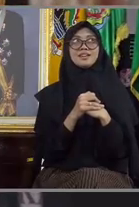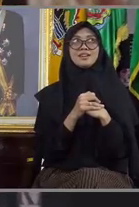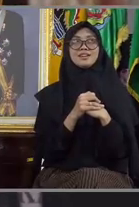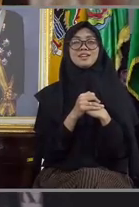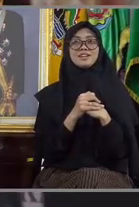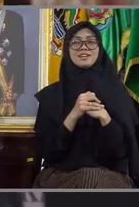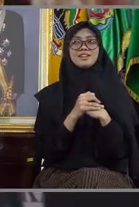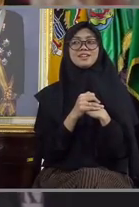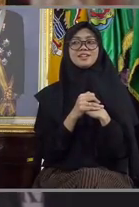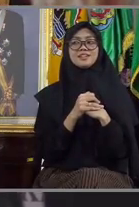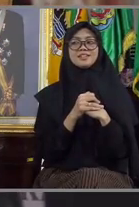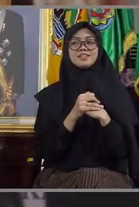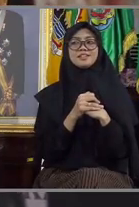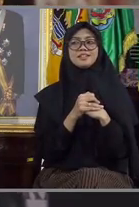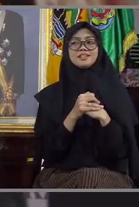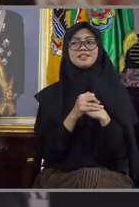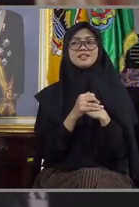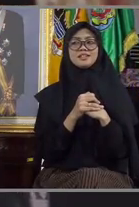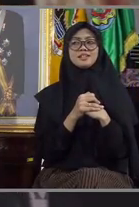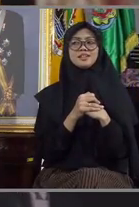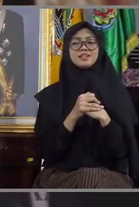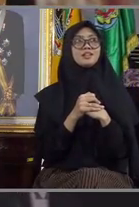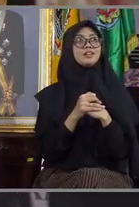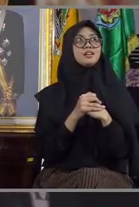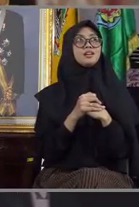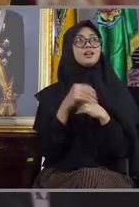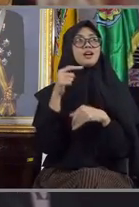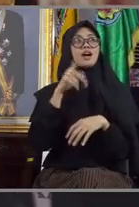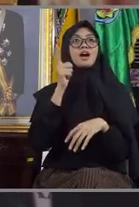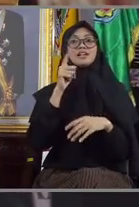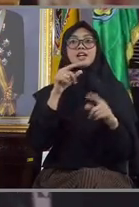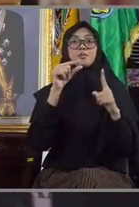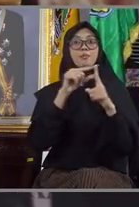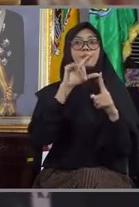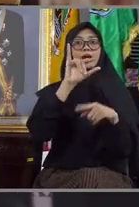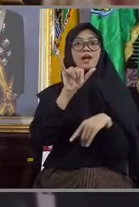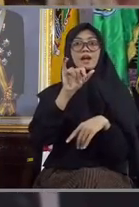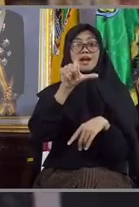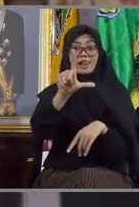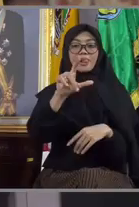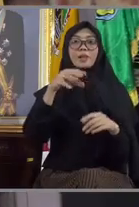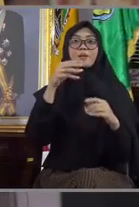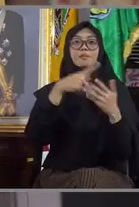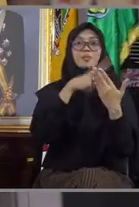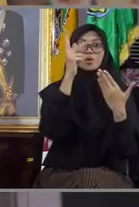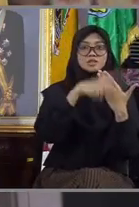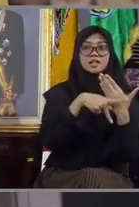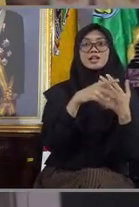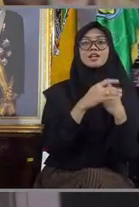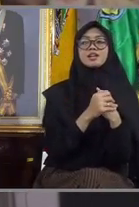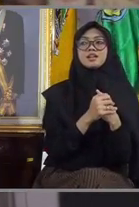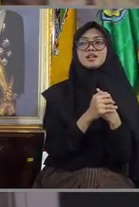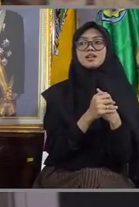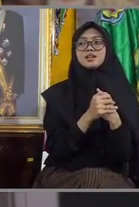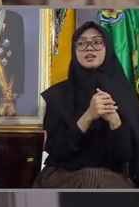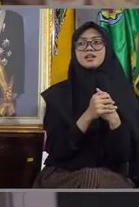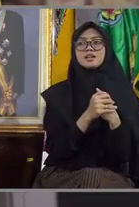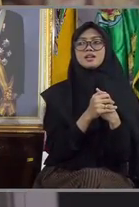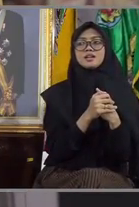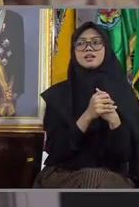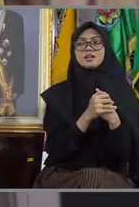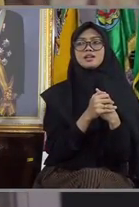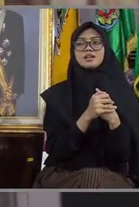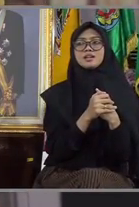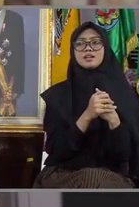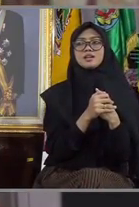desa pilot project. Langkah real yang kami lakukan adalah untuk tim focal point, kemudian